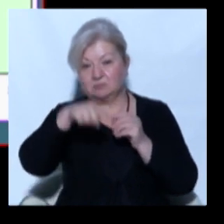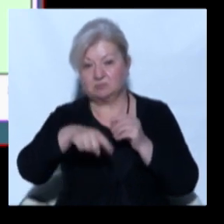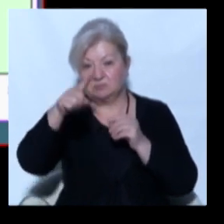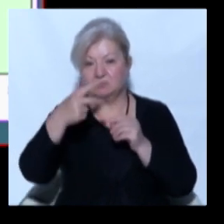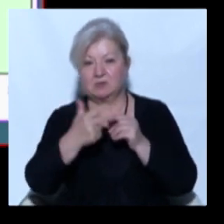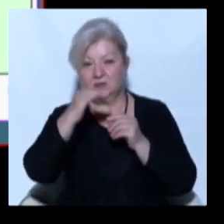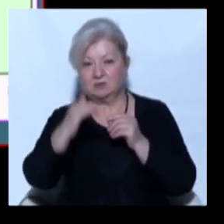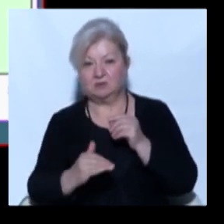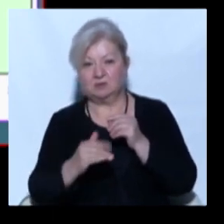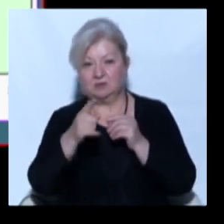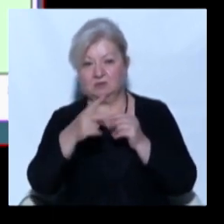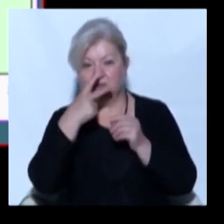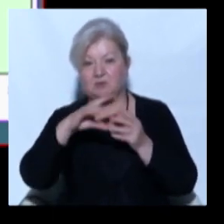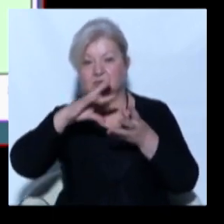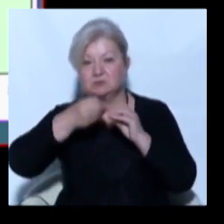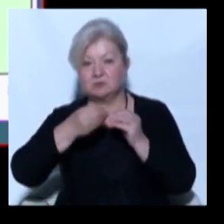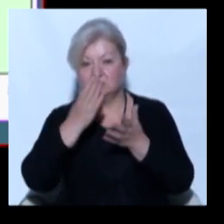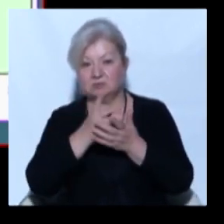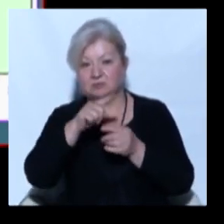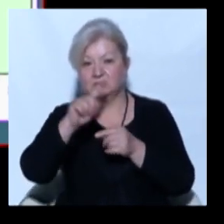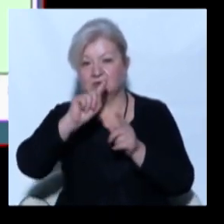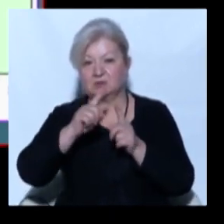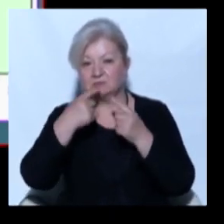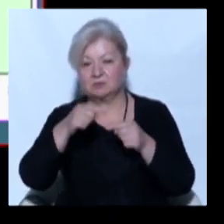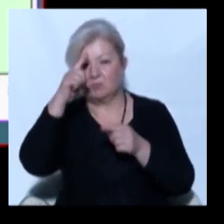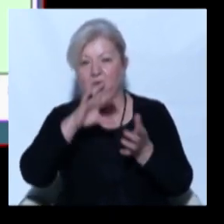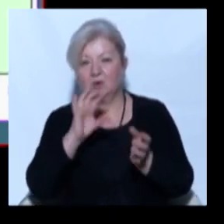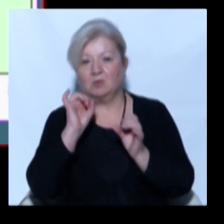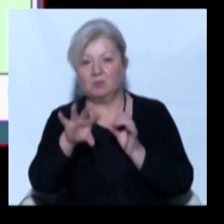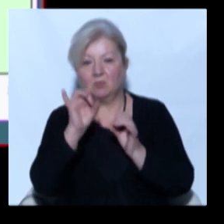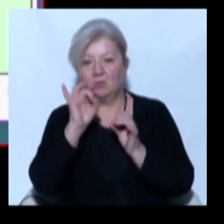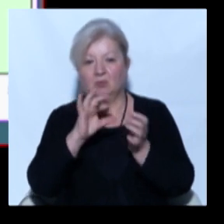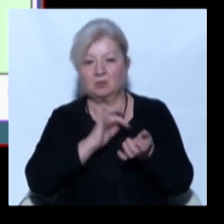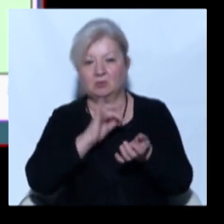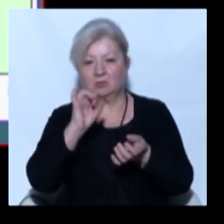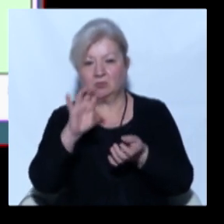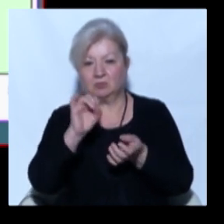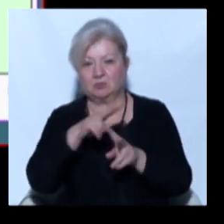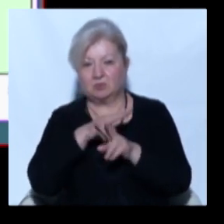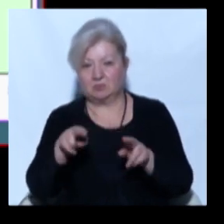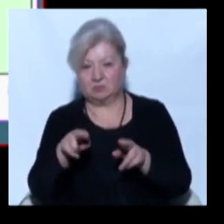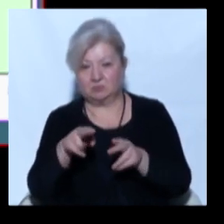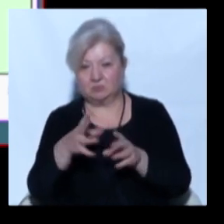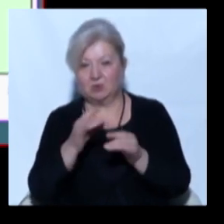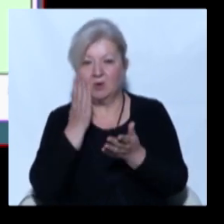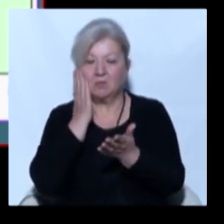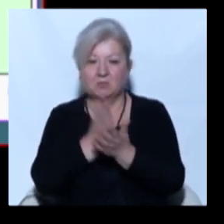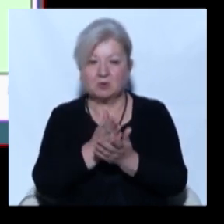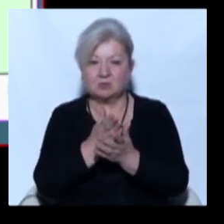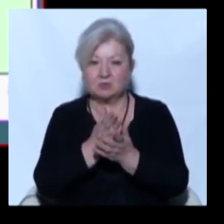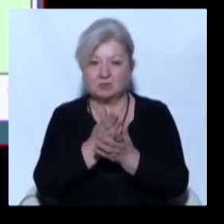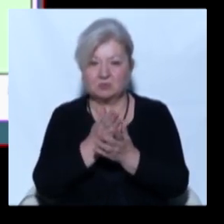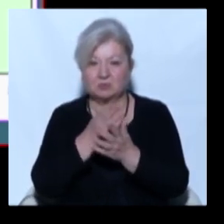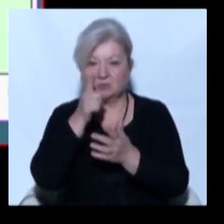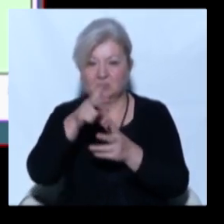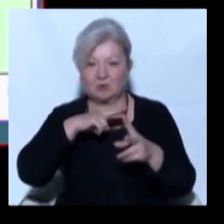აი ჯამურ ხევას დავაკვირდეთ. ჯამური ხევა რაღაცა პულსირებადი გახდა. ანუ